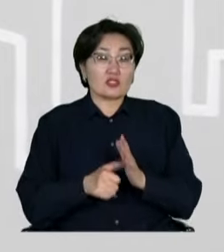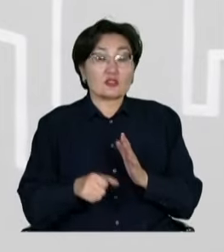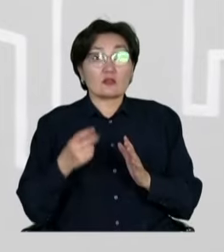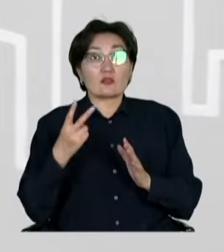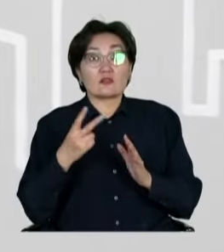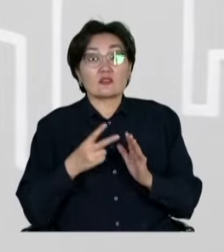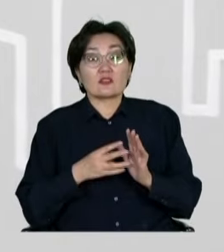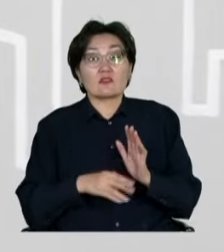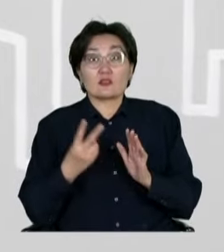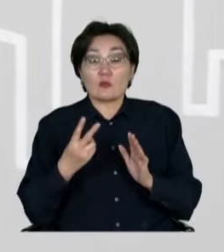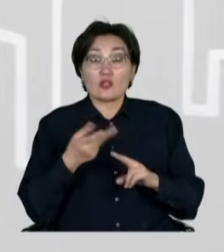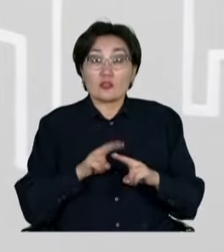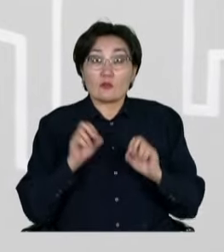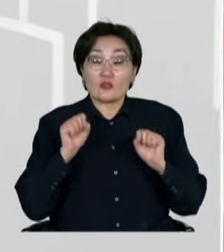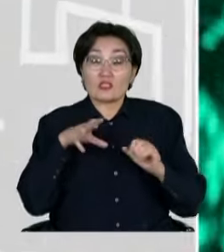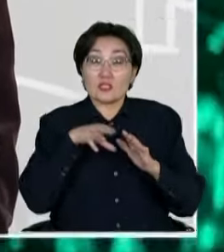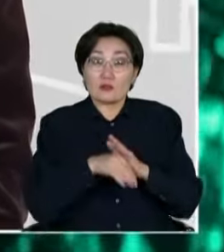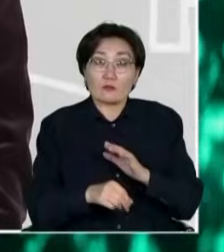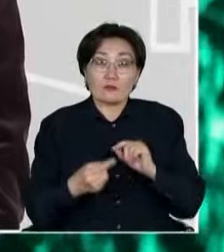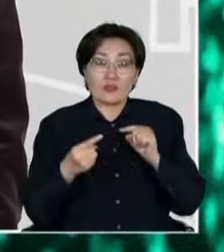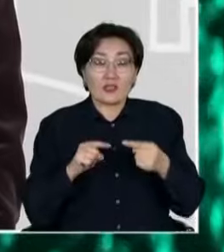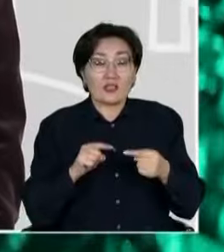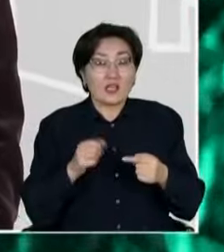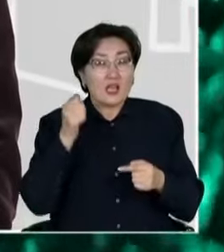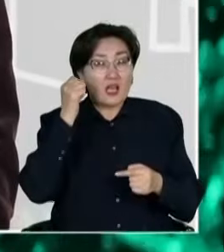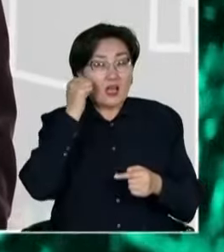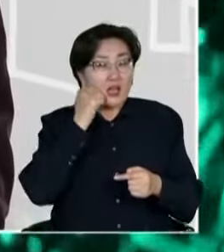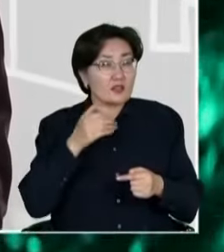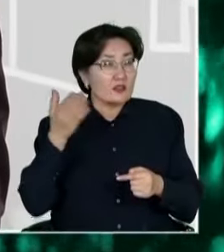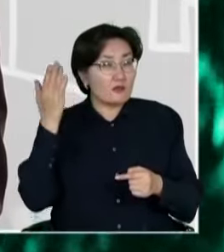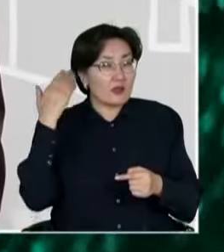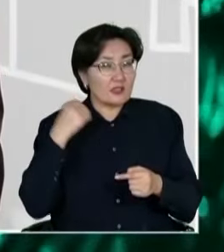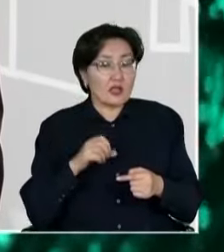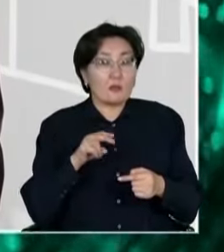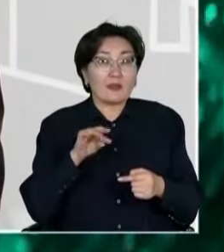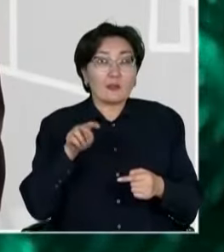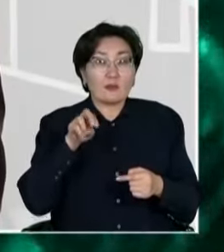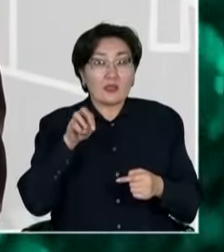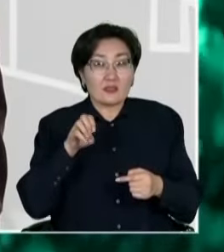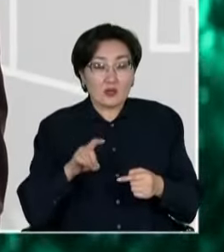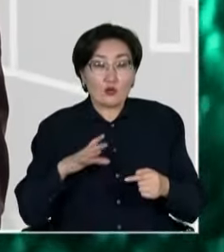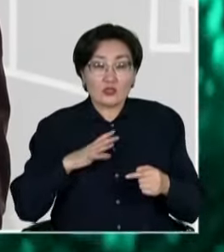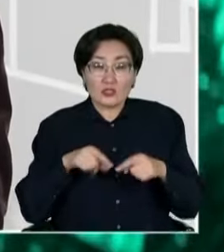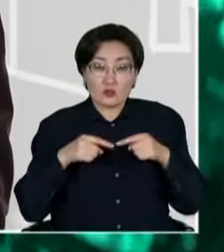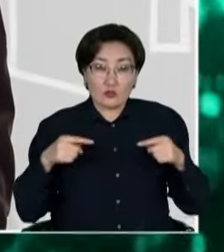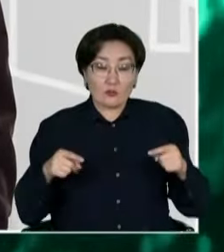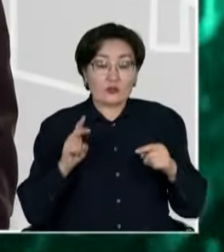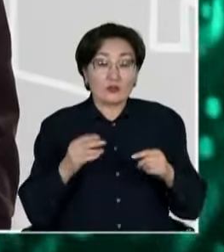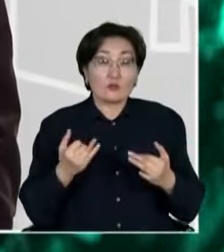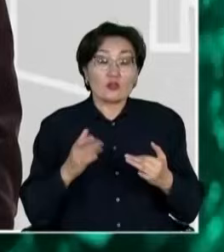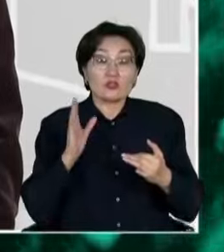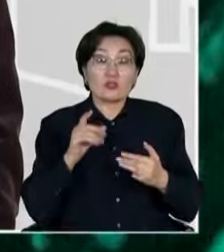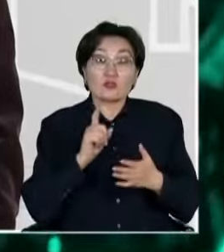3 692 000. То есть к этому можно отнести антикварные предметы, роскоши и другое. Угу. А кто все еще